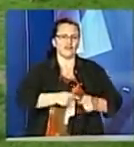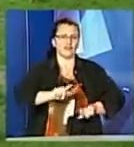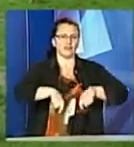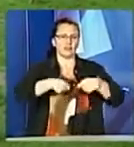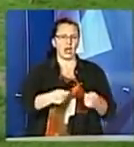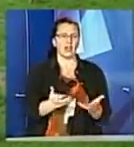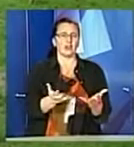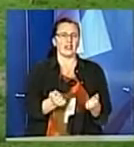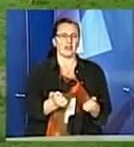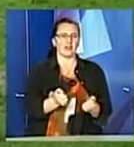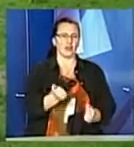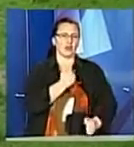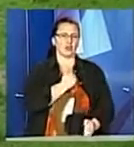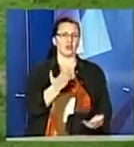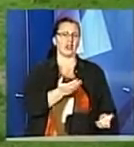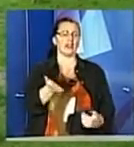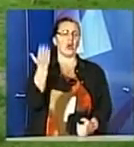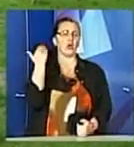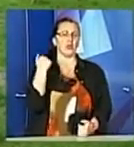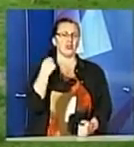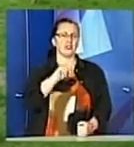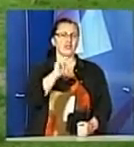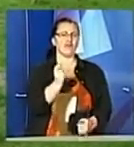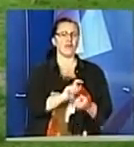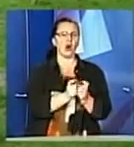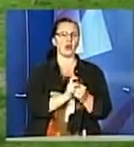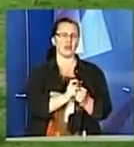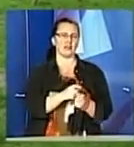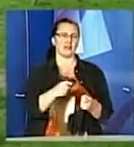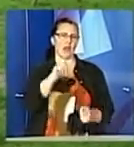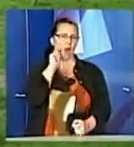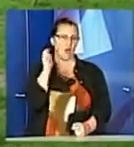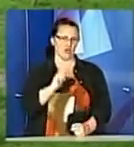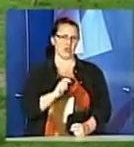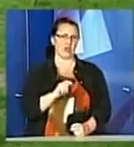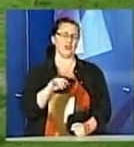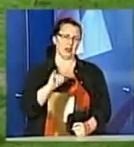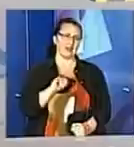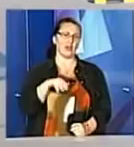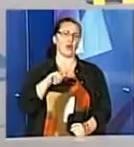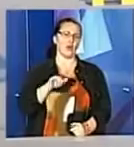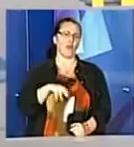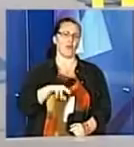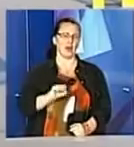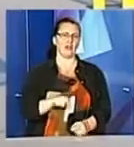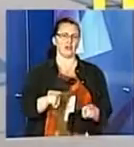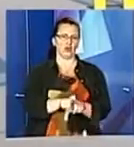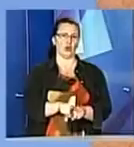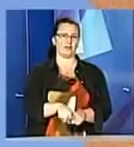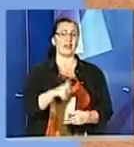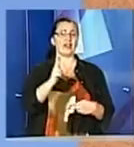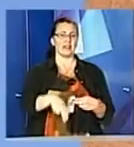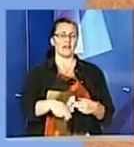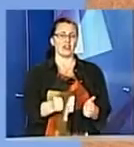тих солдат, які колись боролись за українську державу. Ну, в тому числі УПА, в тому числі дивізійники. Завершились урочистості